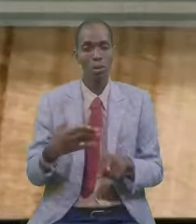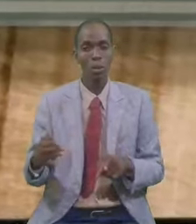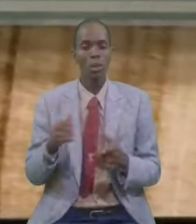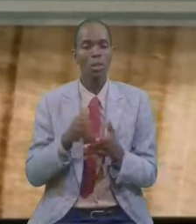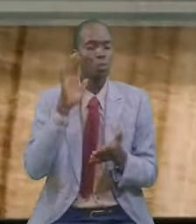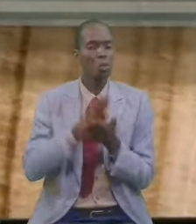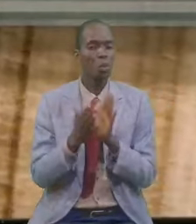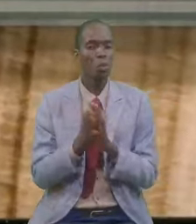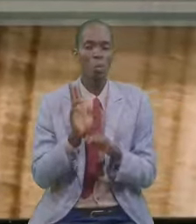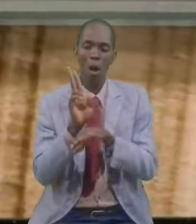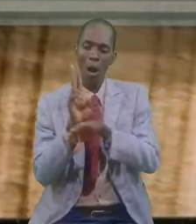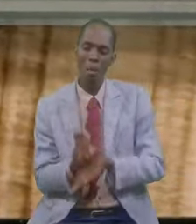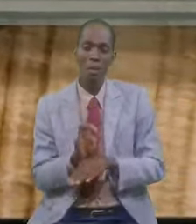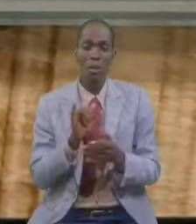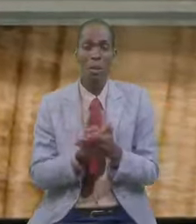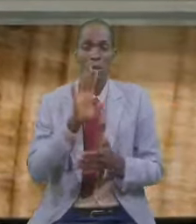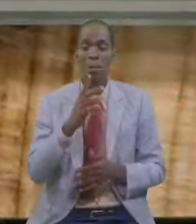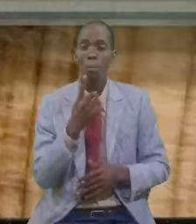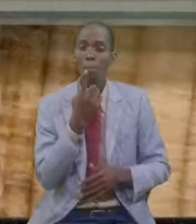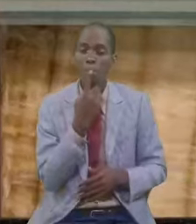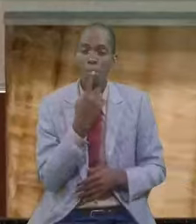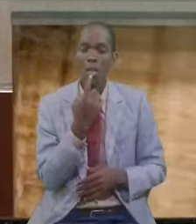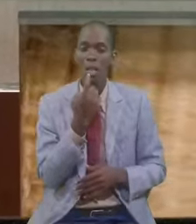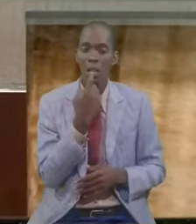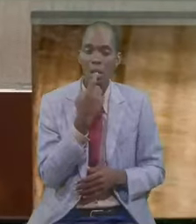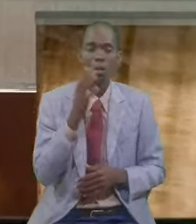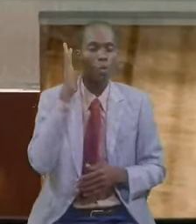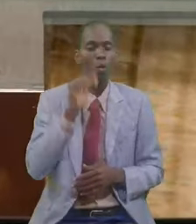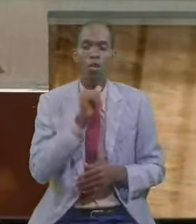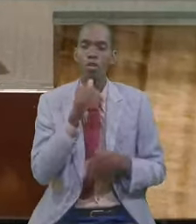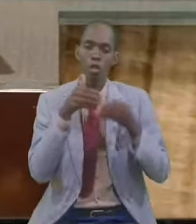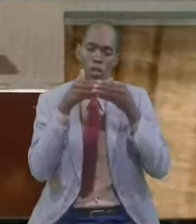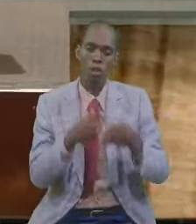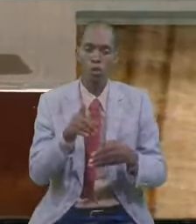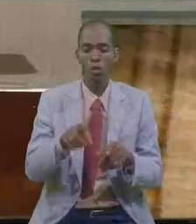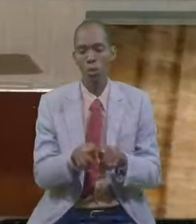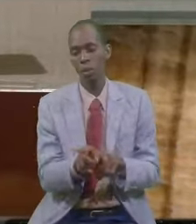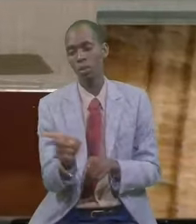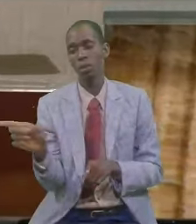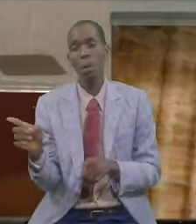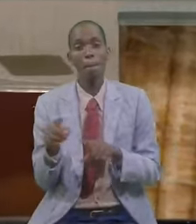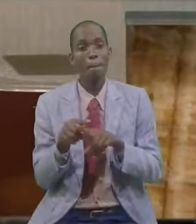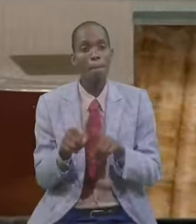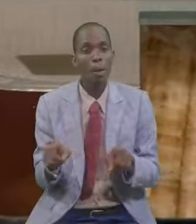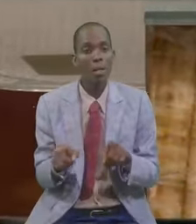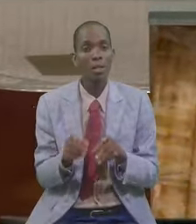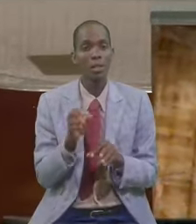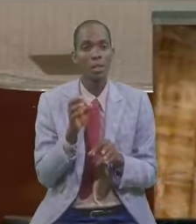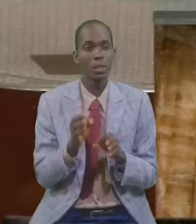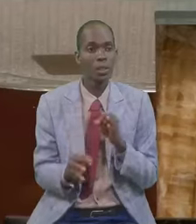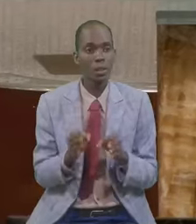habitude, que ta bouche, tes lèvres, alors ne ta bouche ne va pas t'égarer.